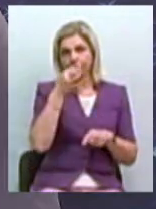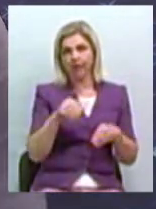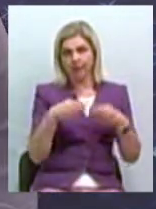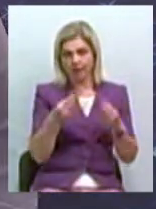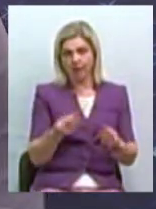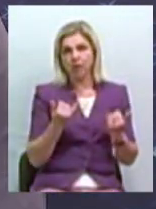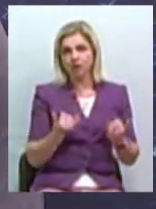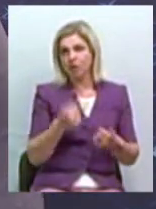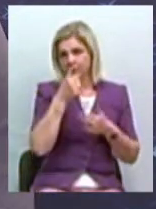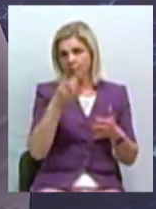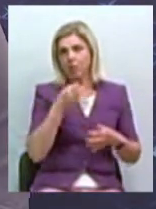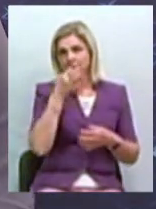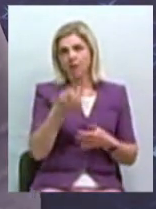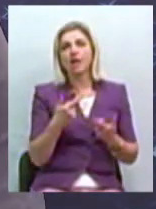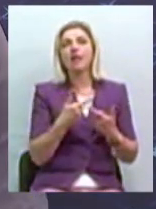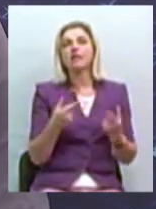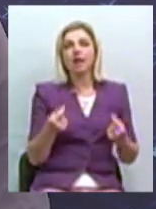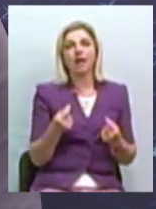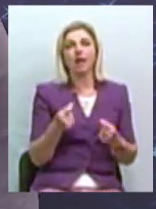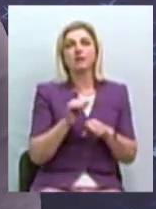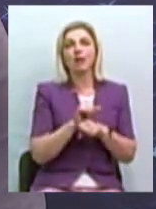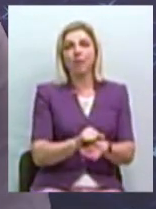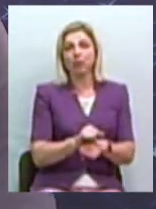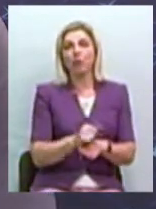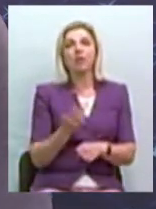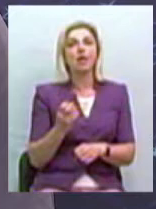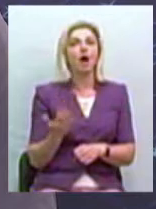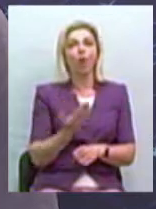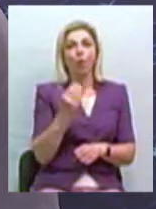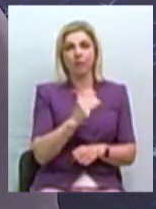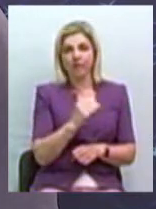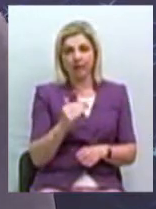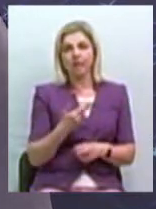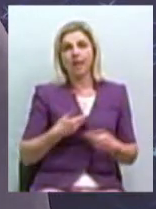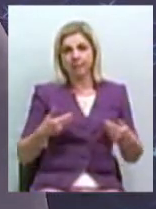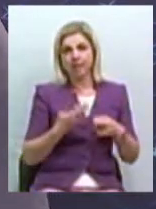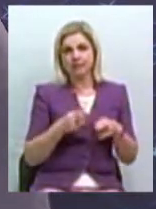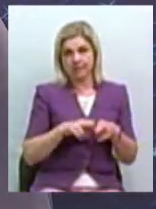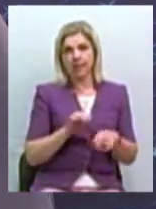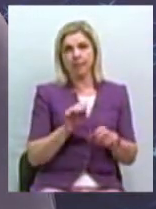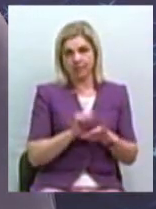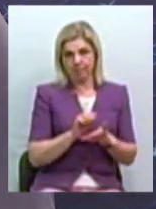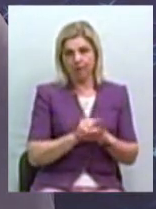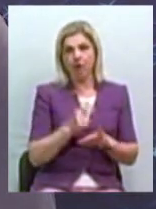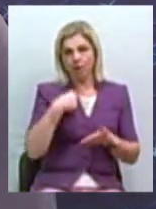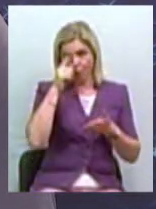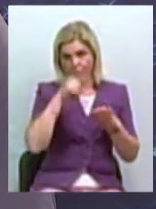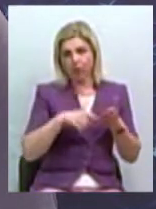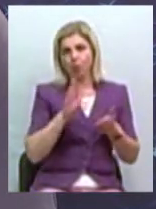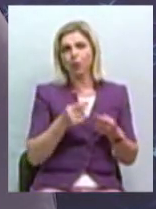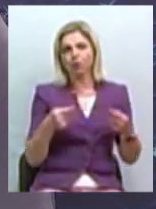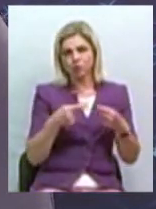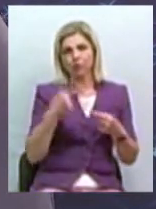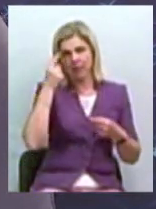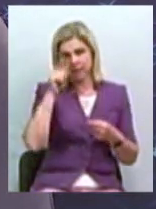можу зараз сказати саме, де саботується, на якому рівні, але ми цим займаємося, і я впевнений, що ми будемо знати чітко, де є